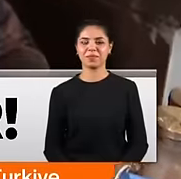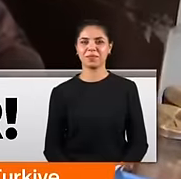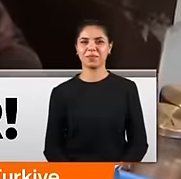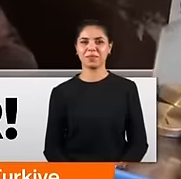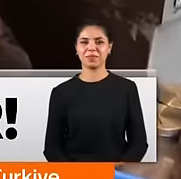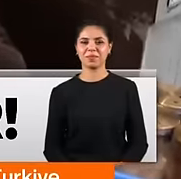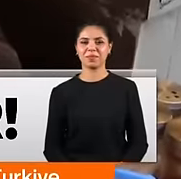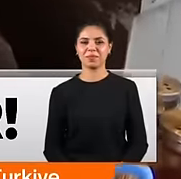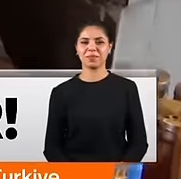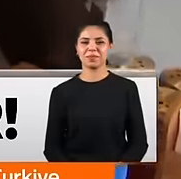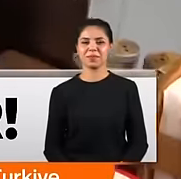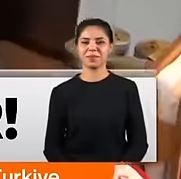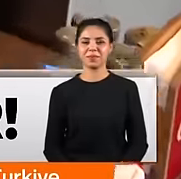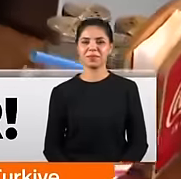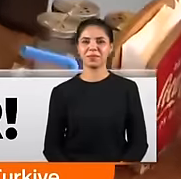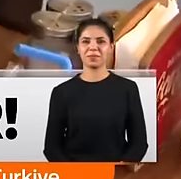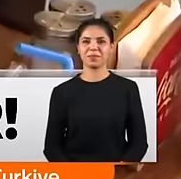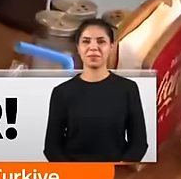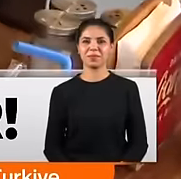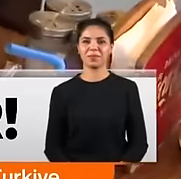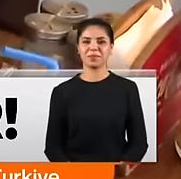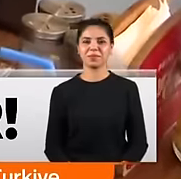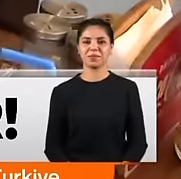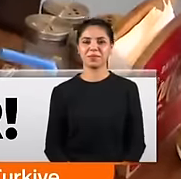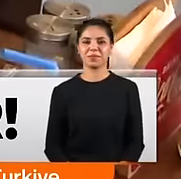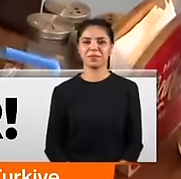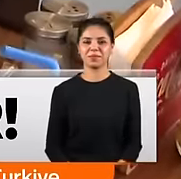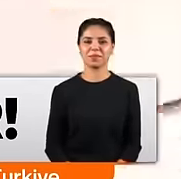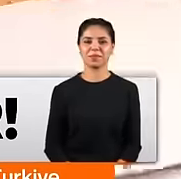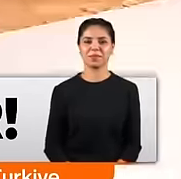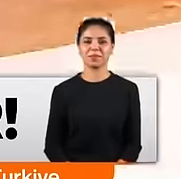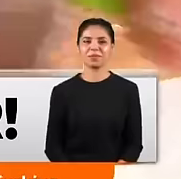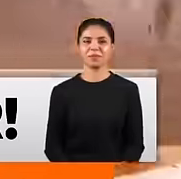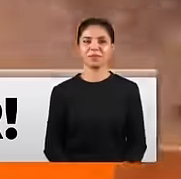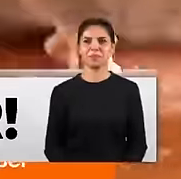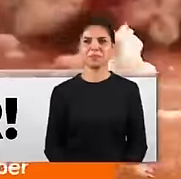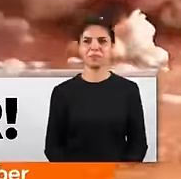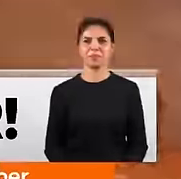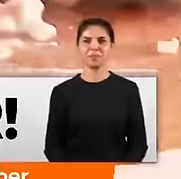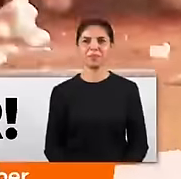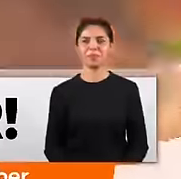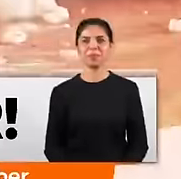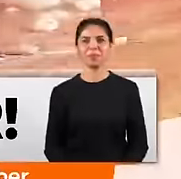çıktılar. Kahvemiz bile Yunan kahvesi olarak satılıyor. Ama kokoreç kesinlikle bizim.